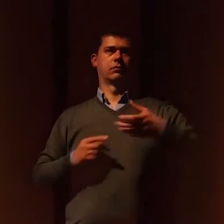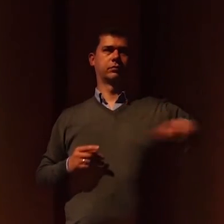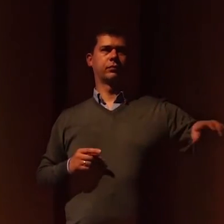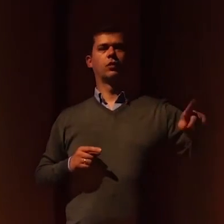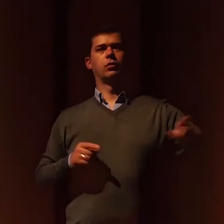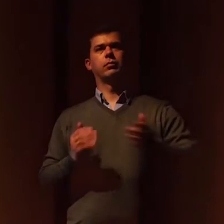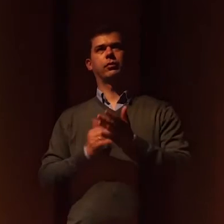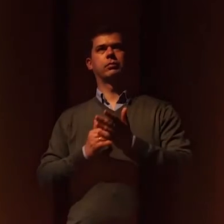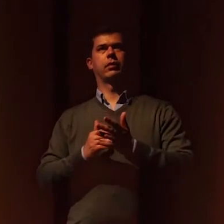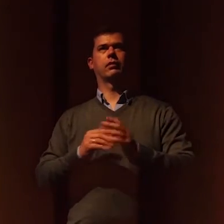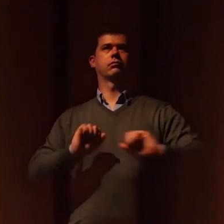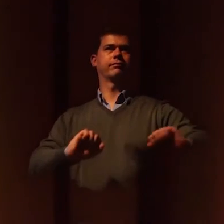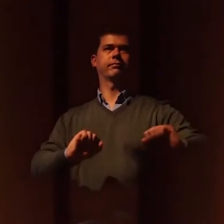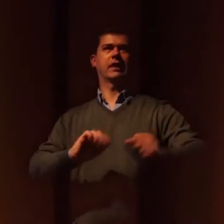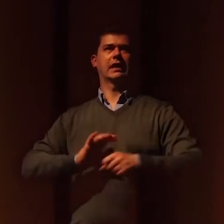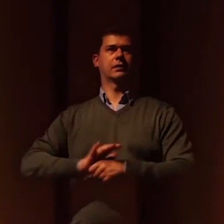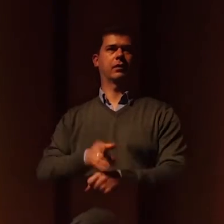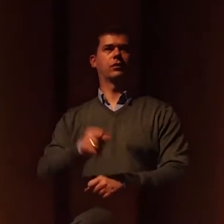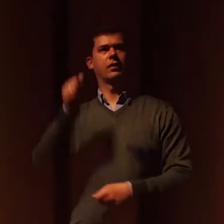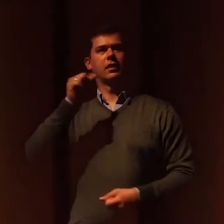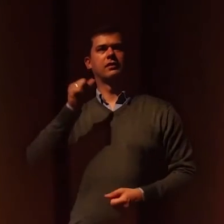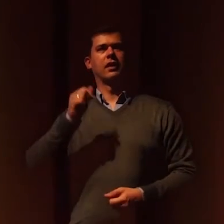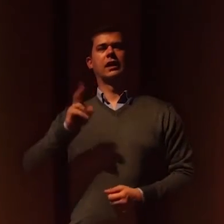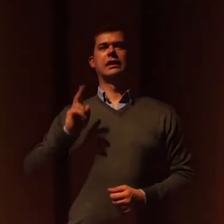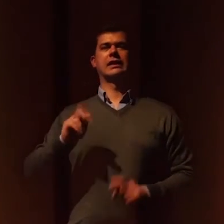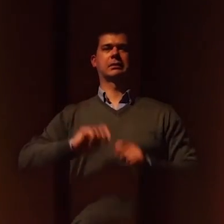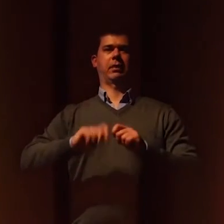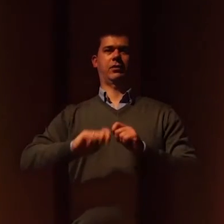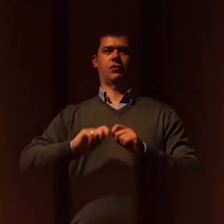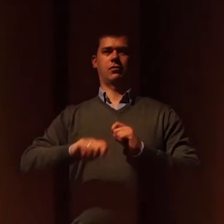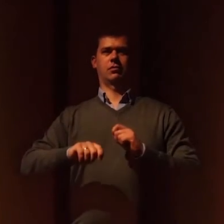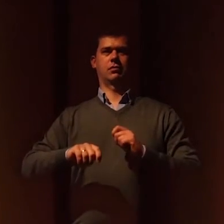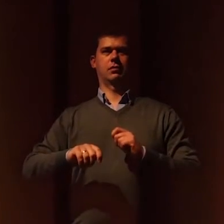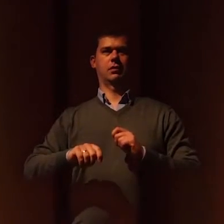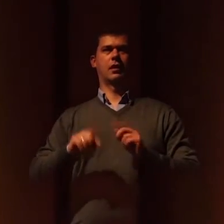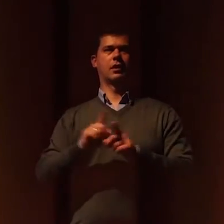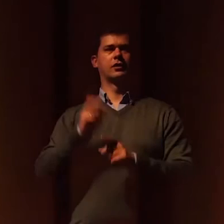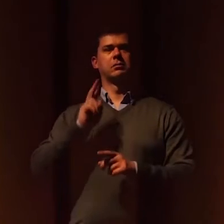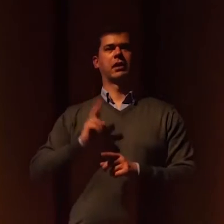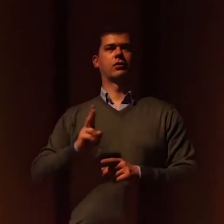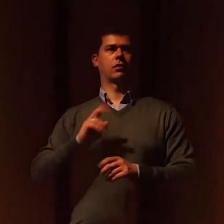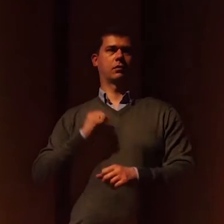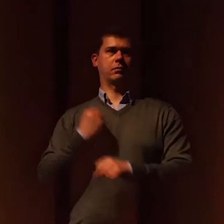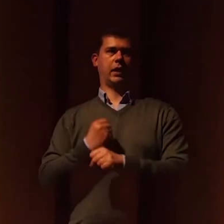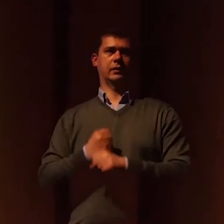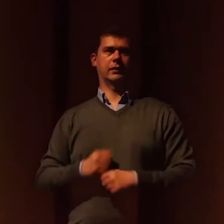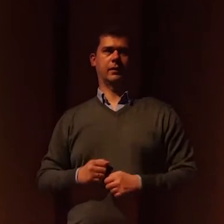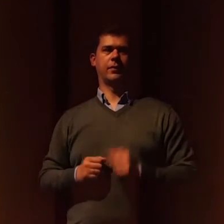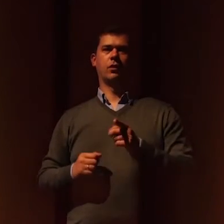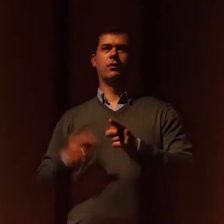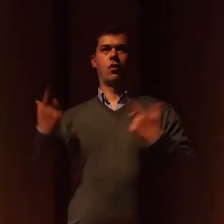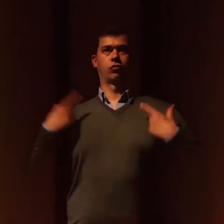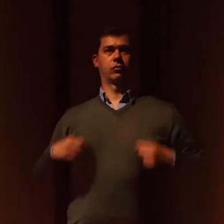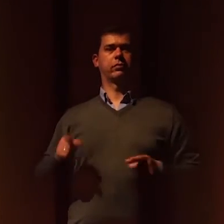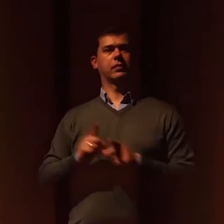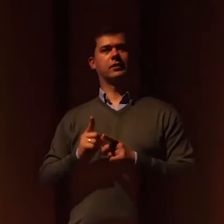antydyskryminacji Myśmy to nazwały wtedy inspektorem do spraw równego traktowania na wzór inspektora pracy z całym takim osobnym